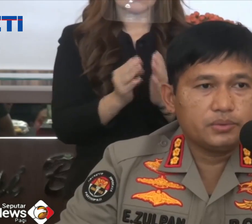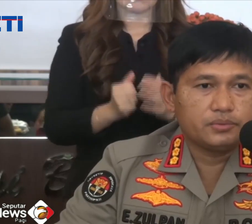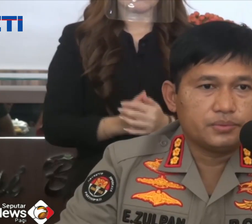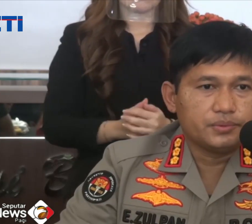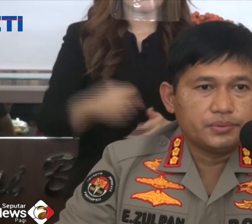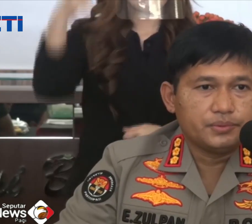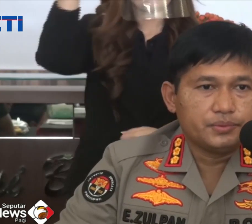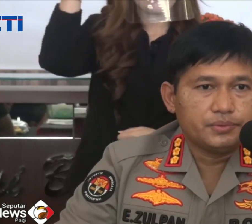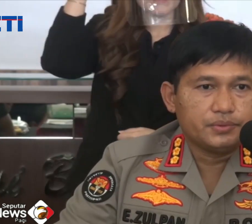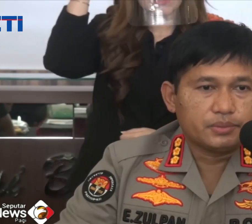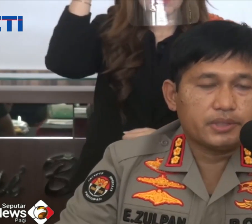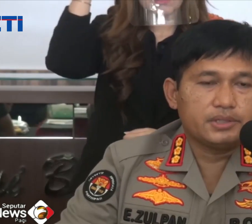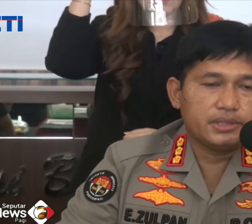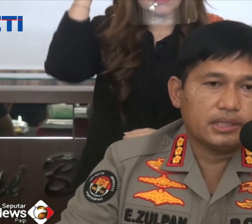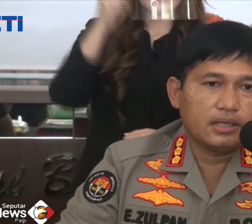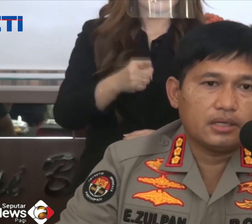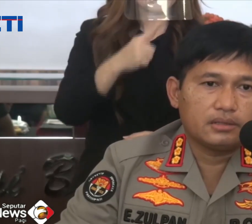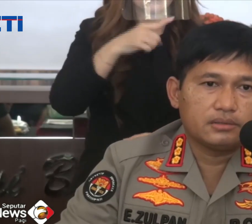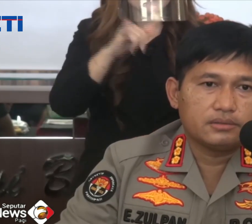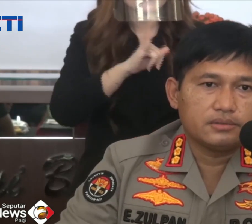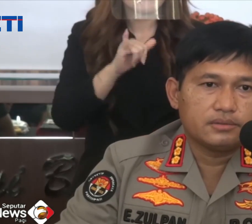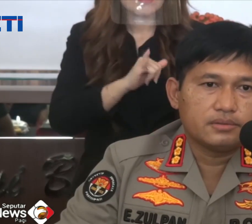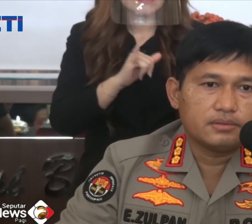menganggap itu seperti senjata